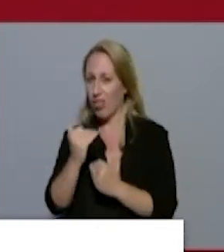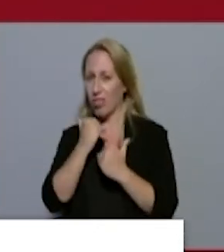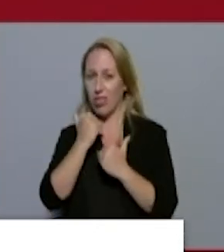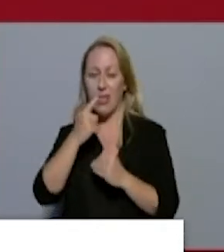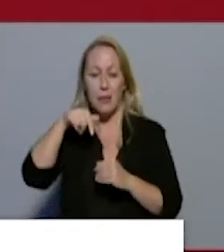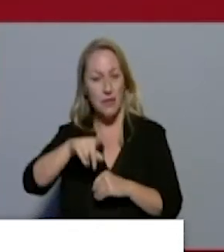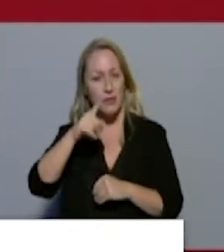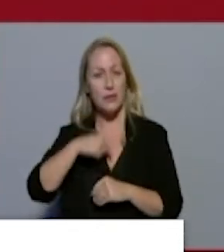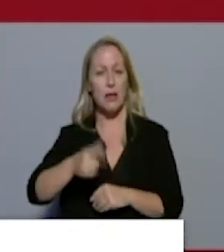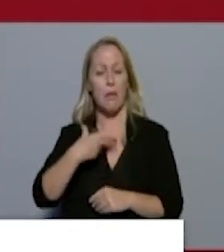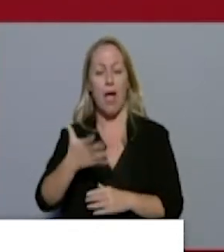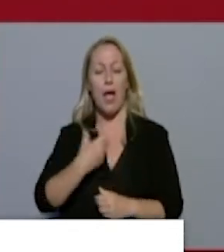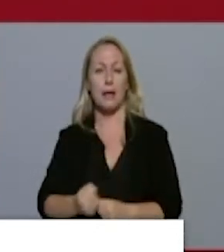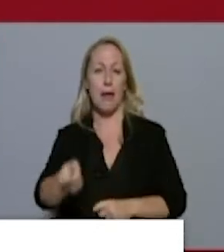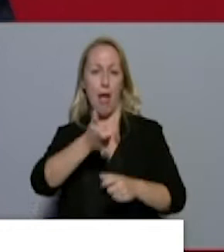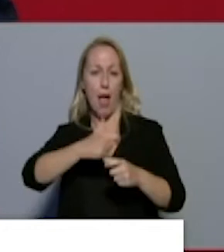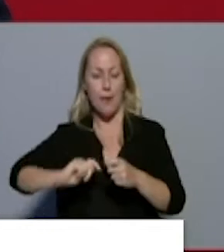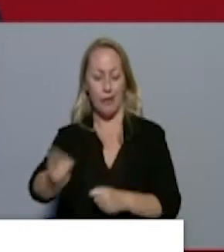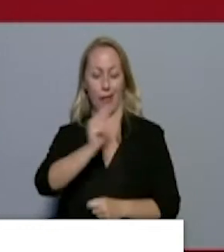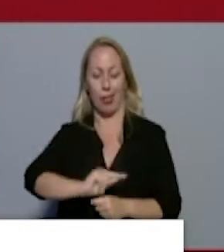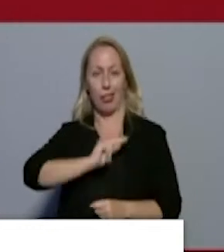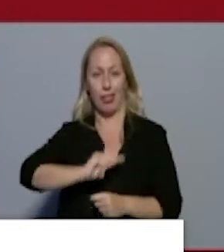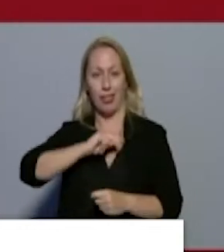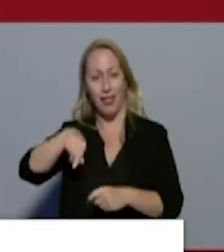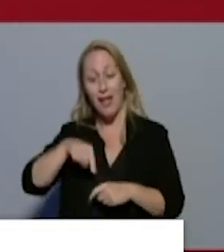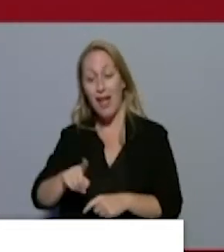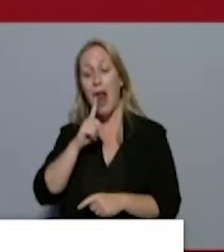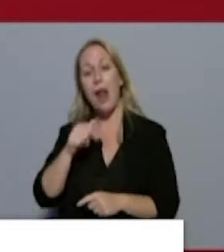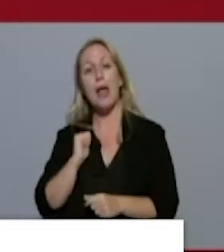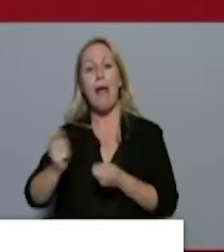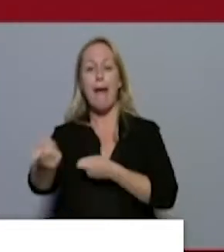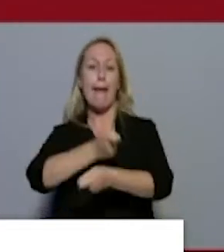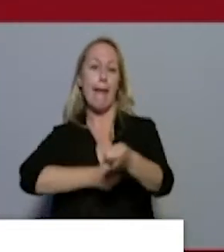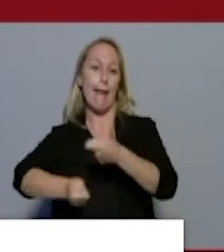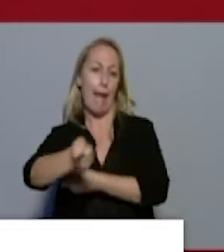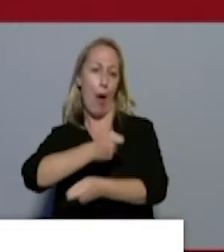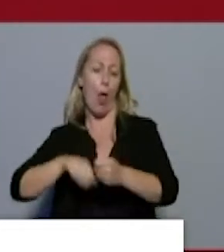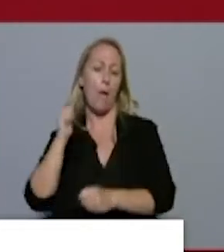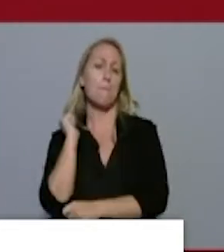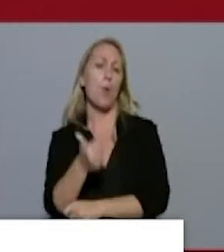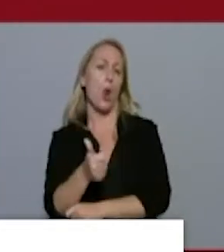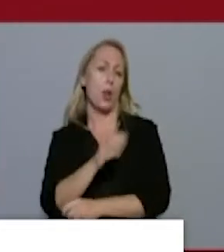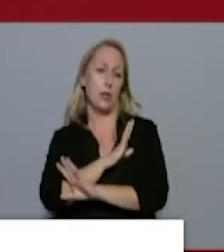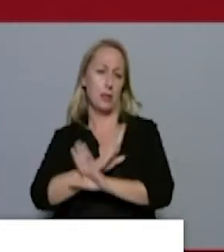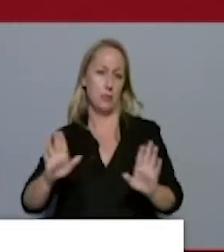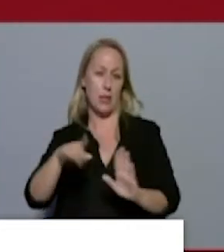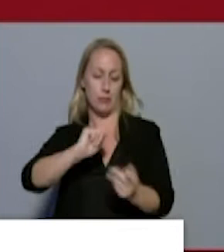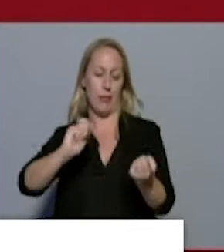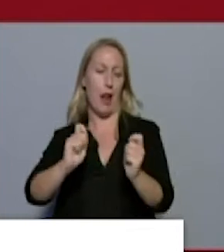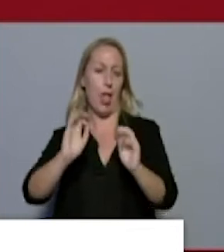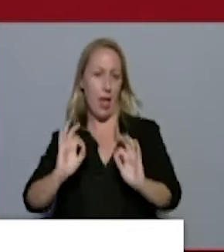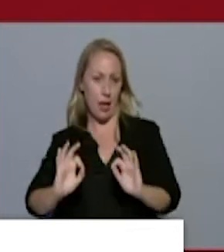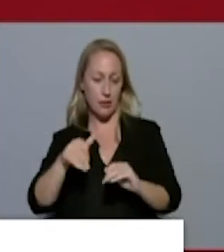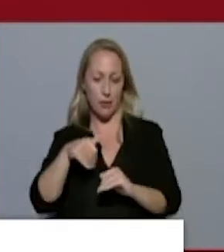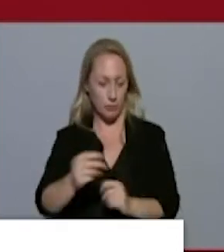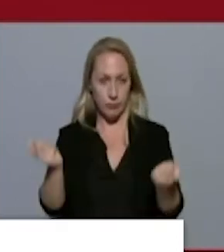κερδοσκοπίας, προσδοκώντας μια υποτιθέμενη αυτορύθμιση της αγοράς που δεν έρχεται ποτέ, θα έλεγα ότι υπάρχουν και